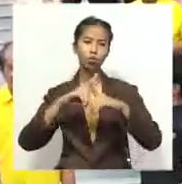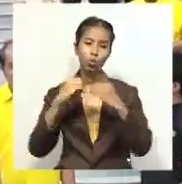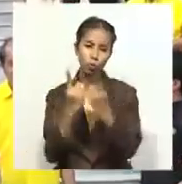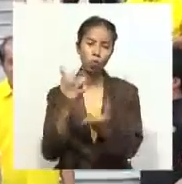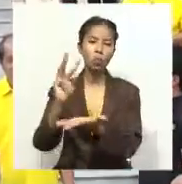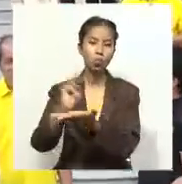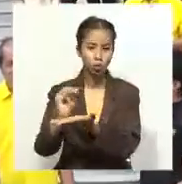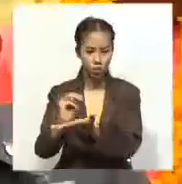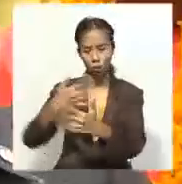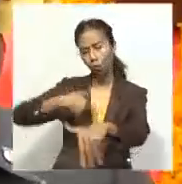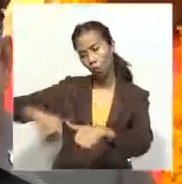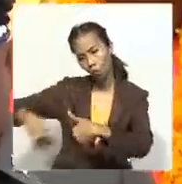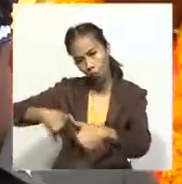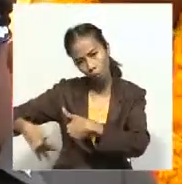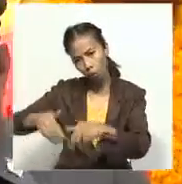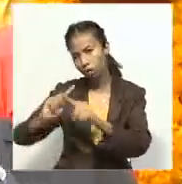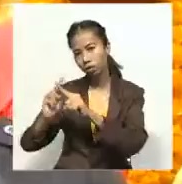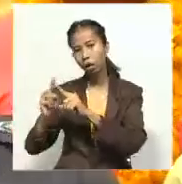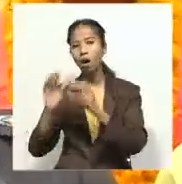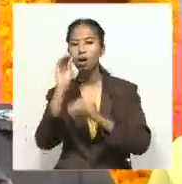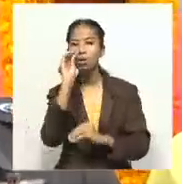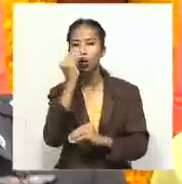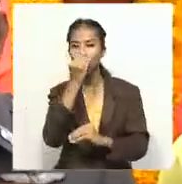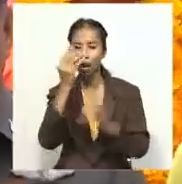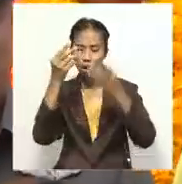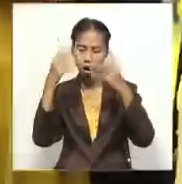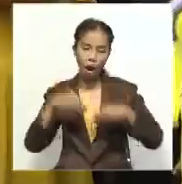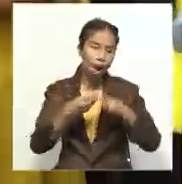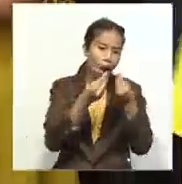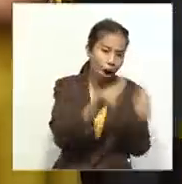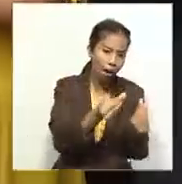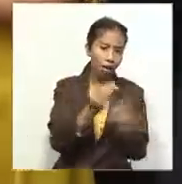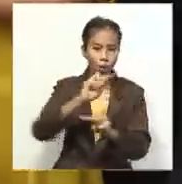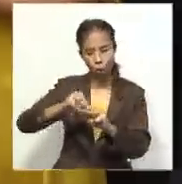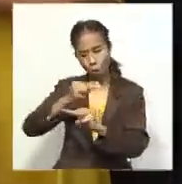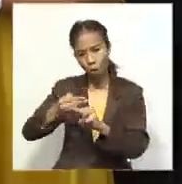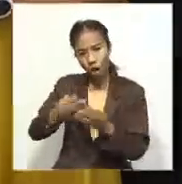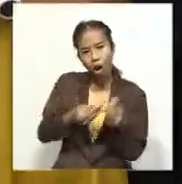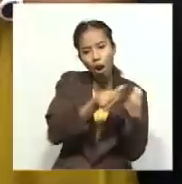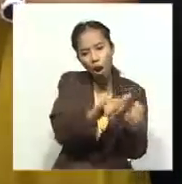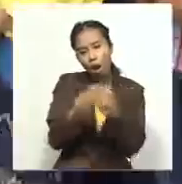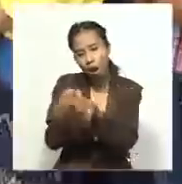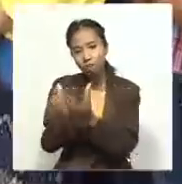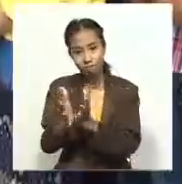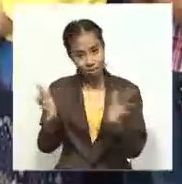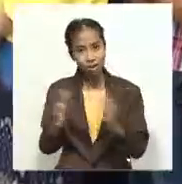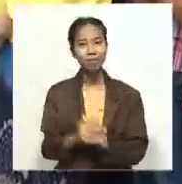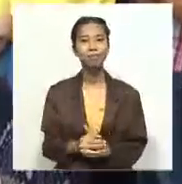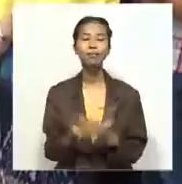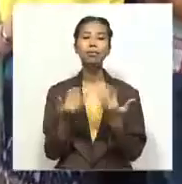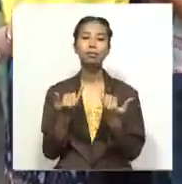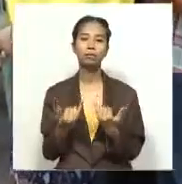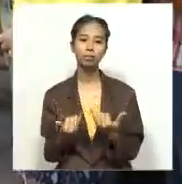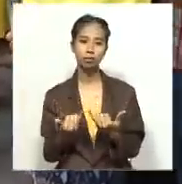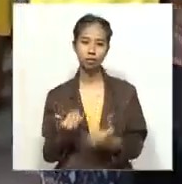มมูลนิธิแล้วก็พี่น้องประชาชนเนี่ยก็ร่วมมอบดอกไม้และของที่ระลึกกับทั้ง2ทีมอย่างเนืองแน่นเลยค่ะนอกจากนี้นะ